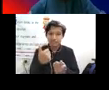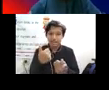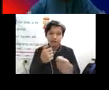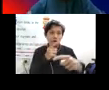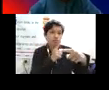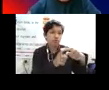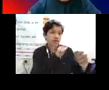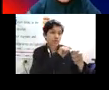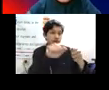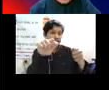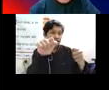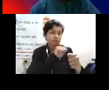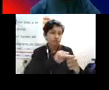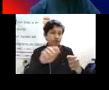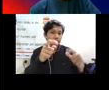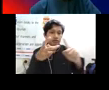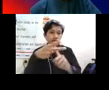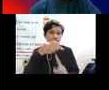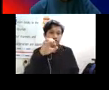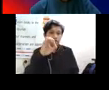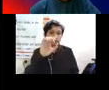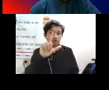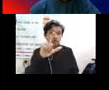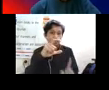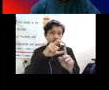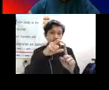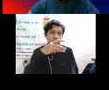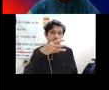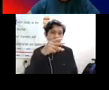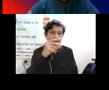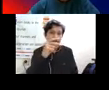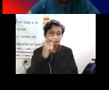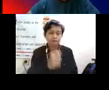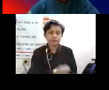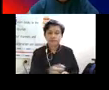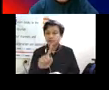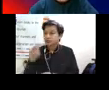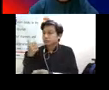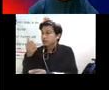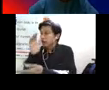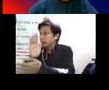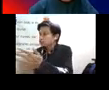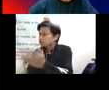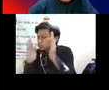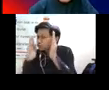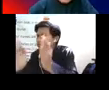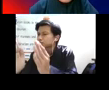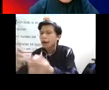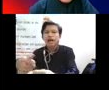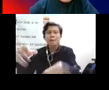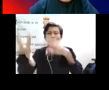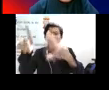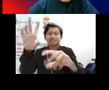sedang mengerjakan skripsi itu bisa langsung menambahkan satu folder skripsi saya